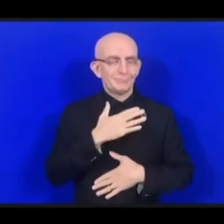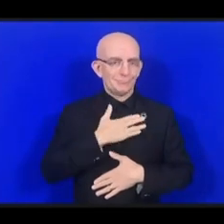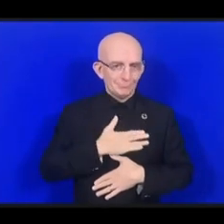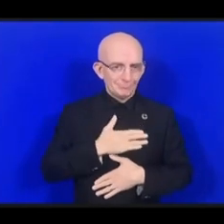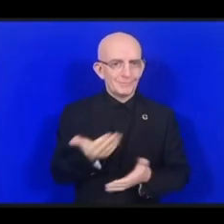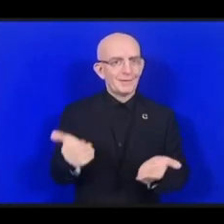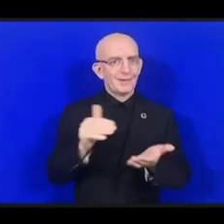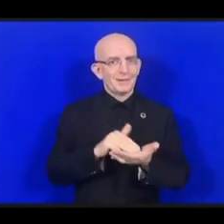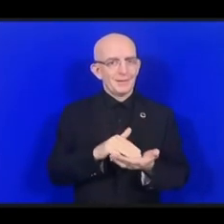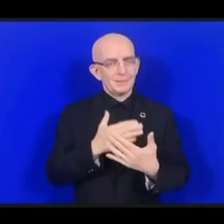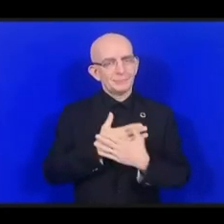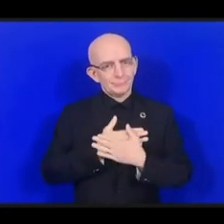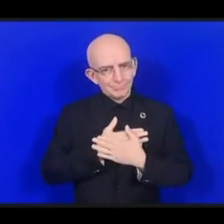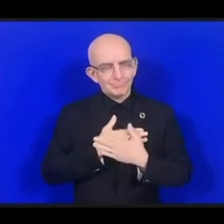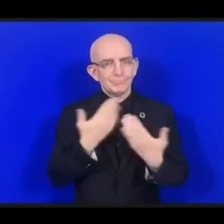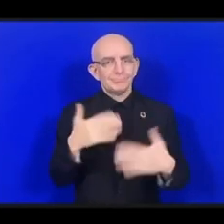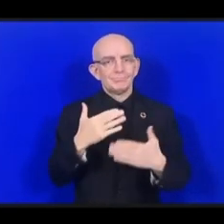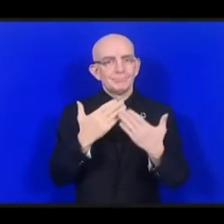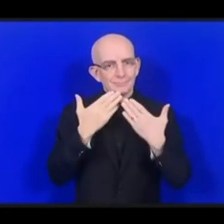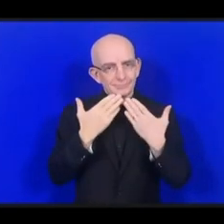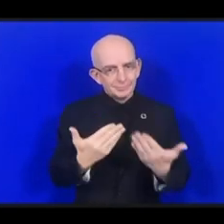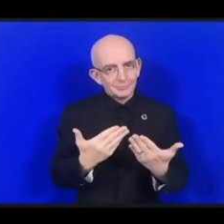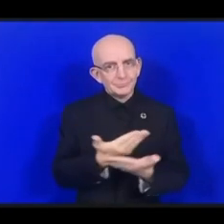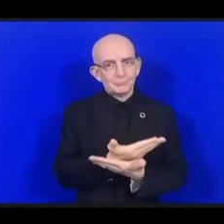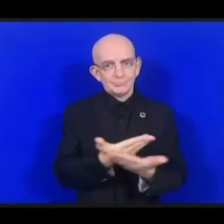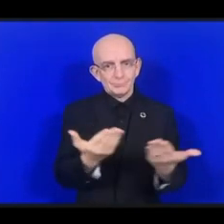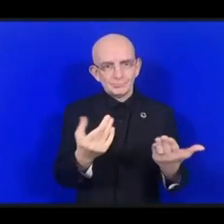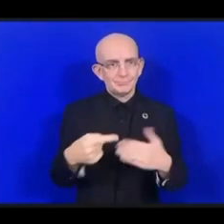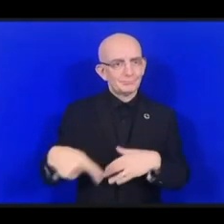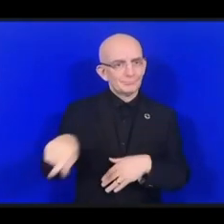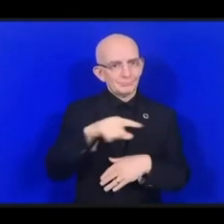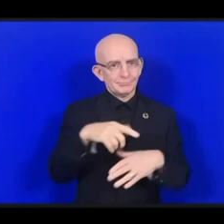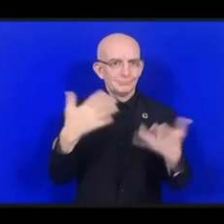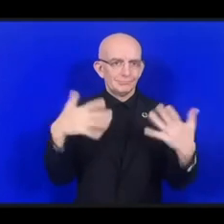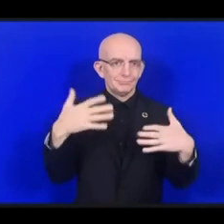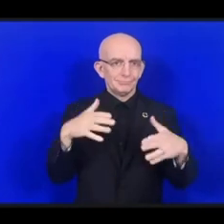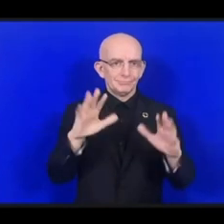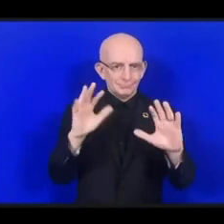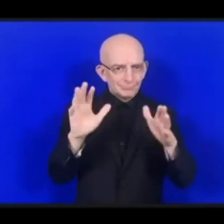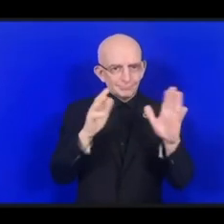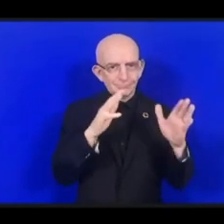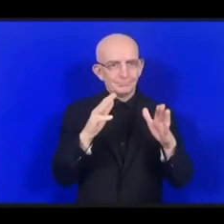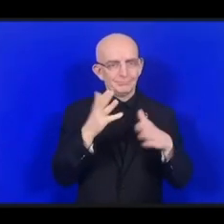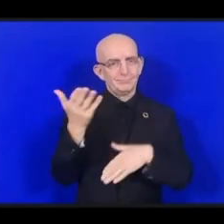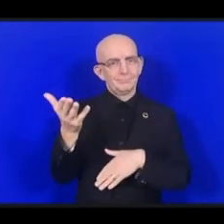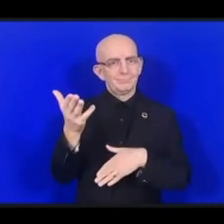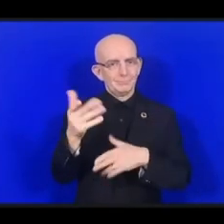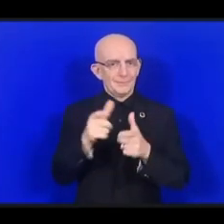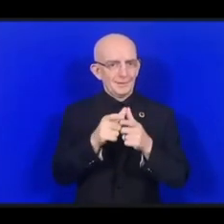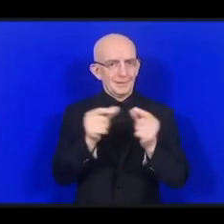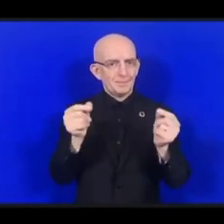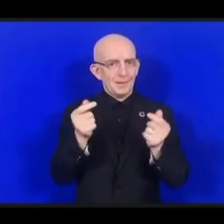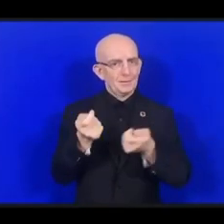العميق لحكومه اليابان على كرمها وكرم ضيافتها بوصفها الدوله